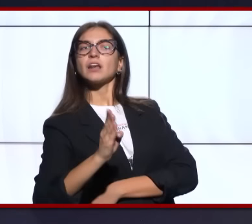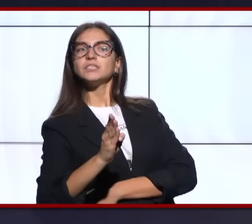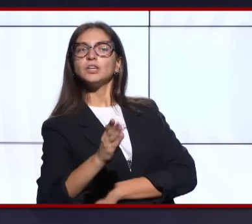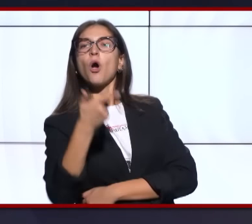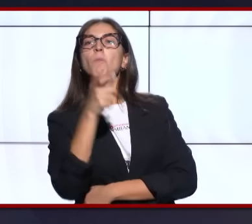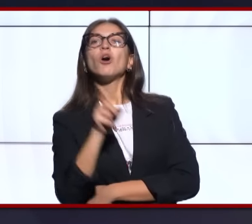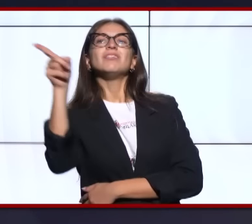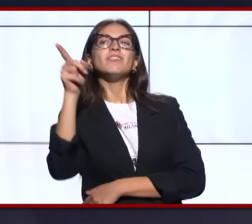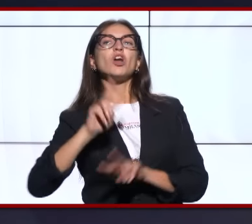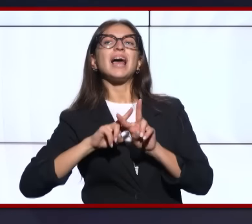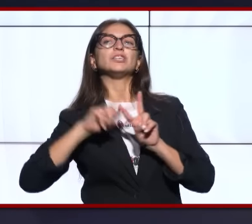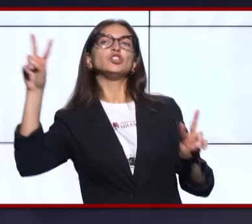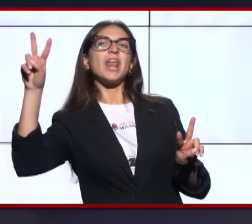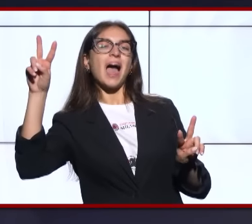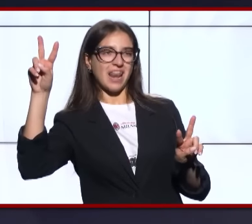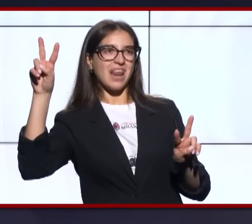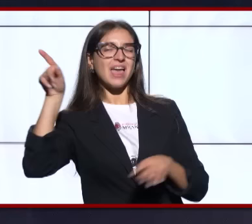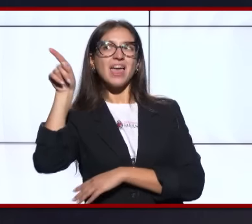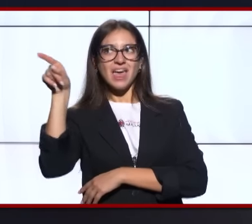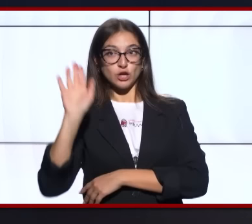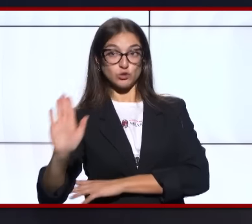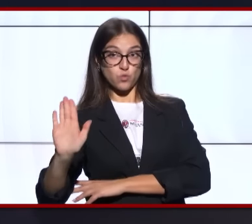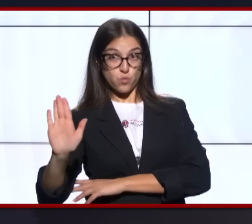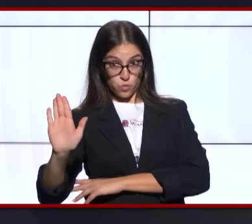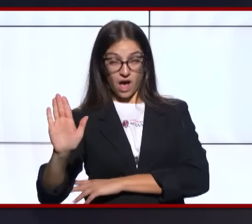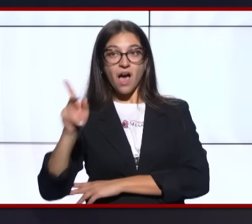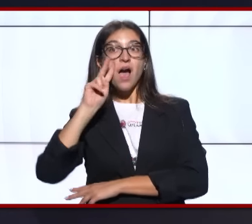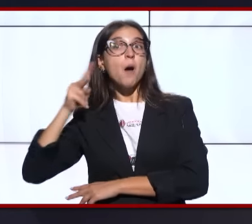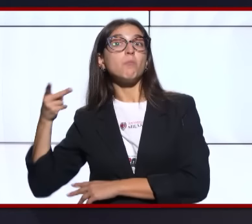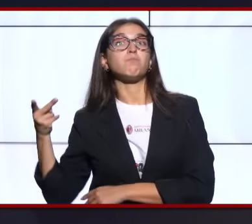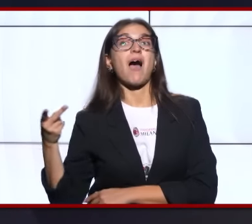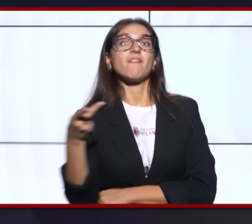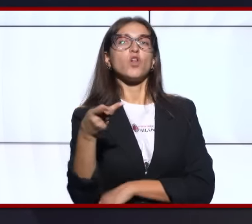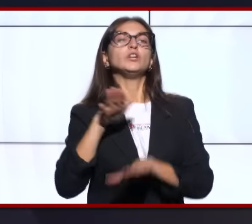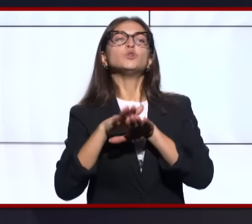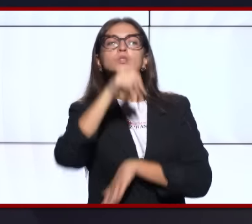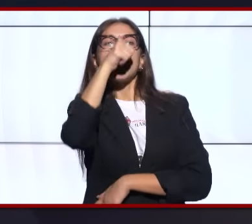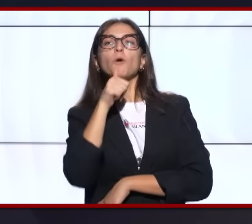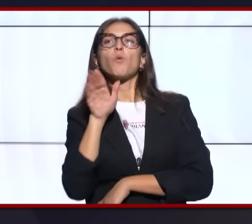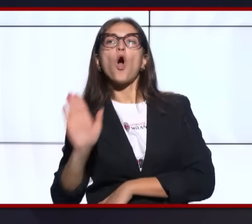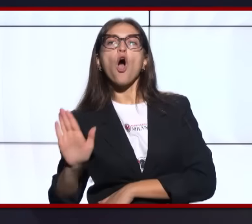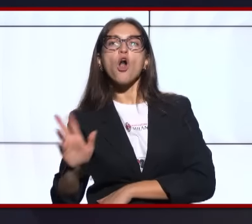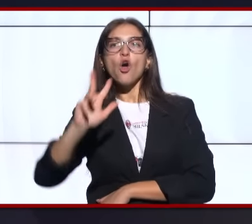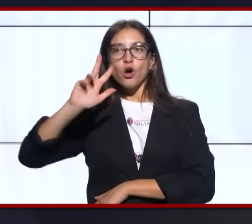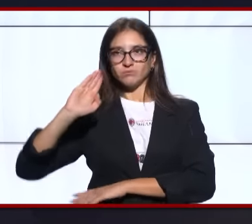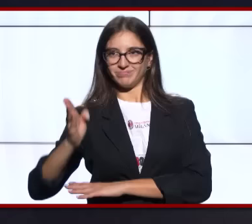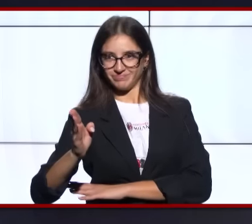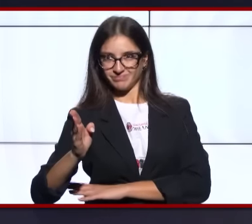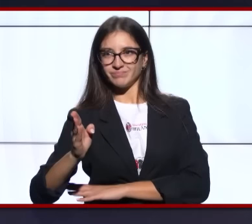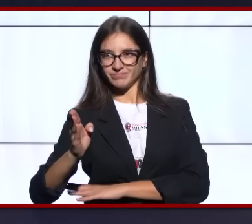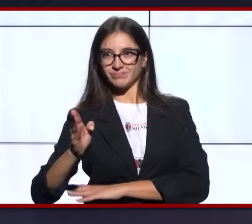serba usa il ruolo di difensore a tre a sinistra No ma loro giocano con tre